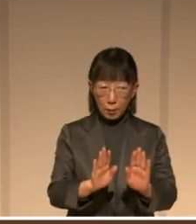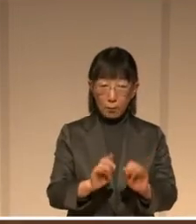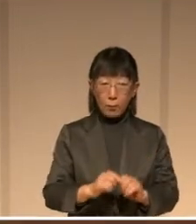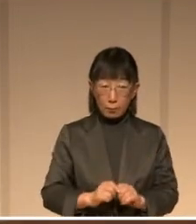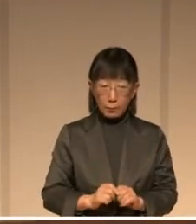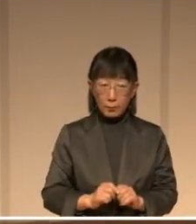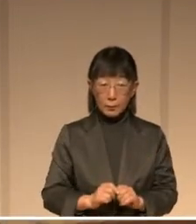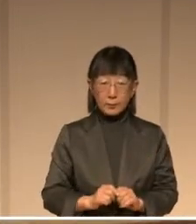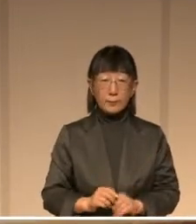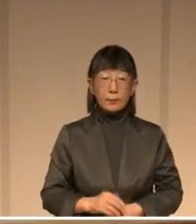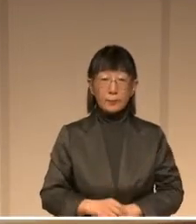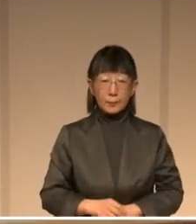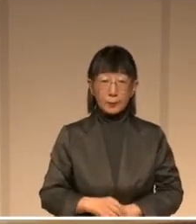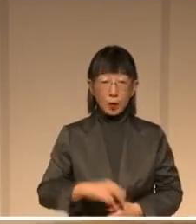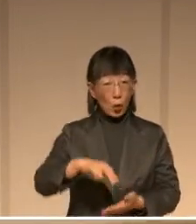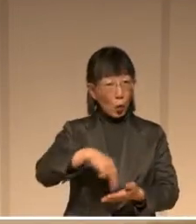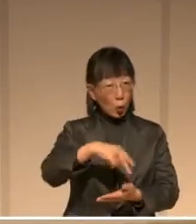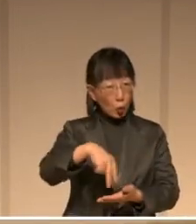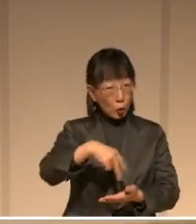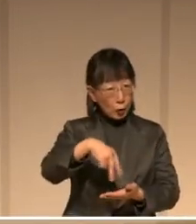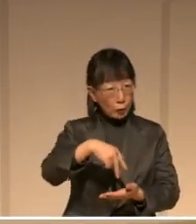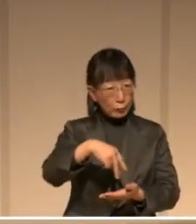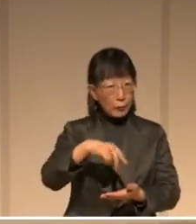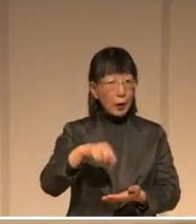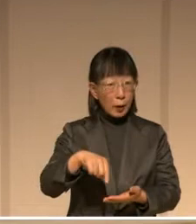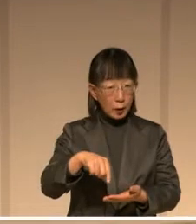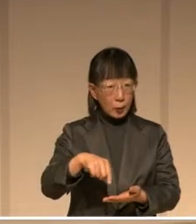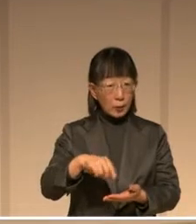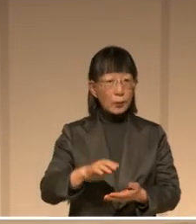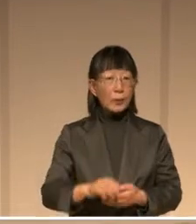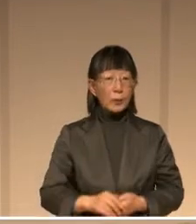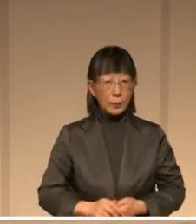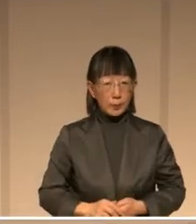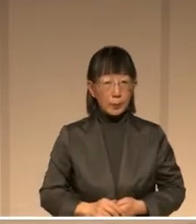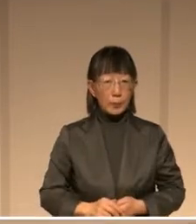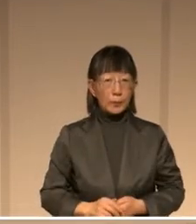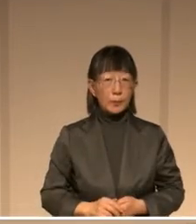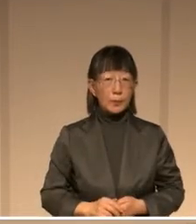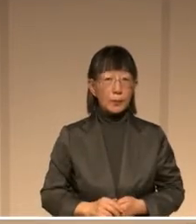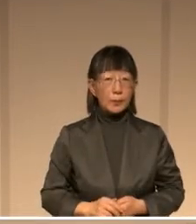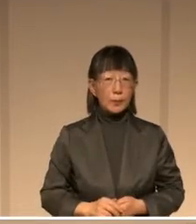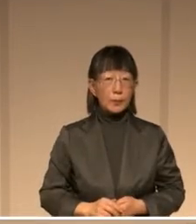先の通りでも山下光雄さんと座っているこう終わらせ